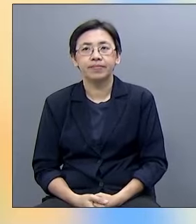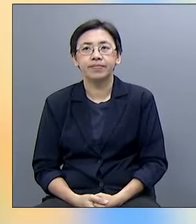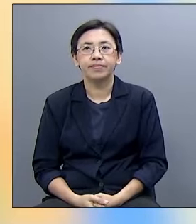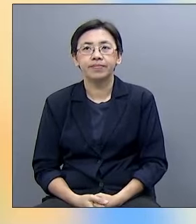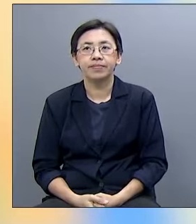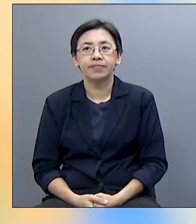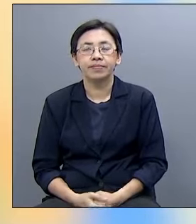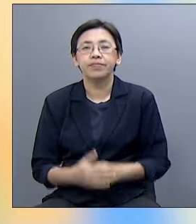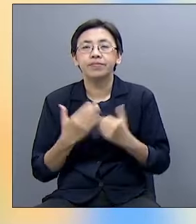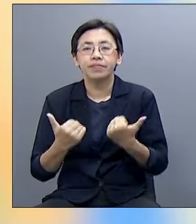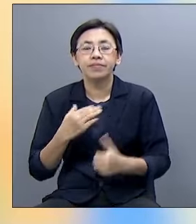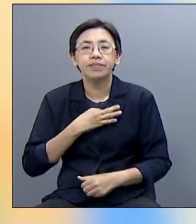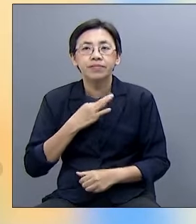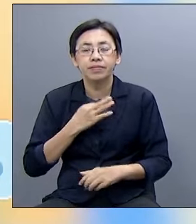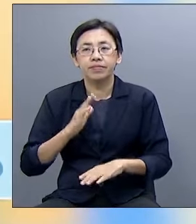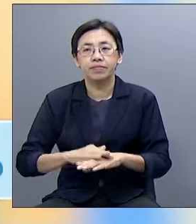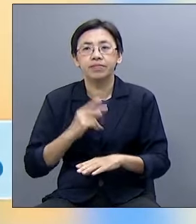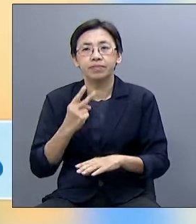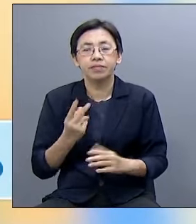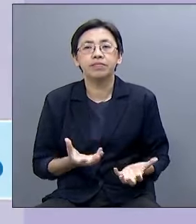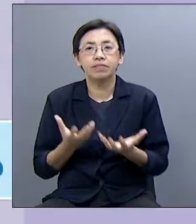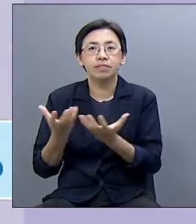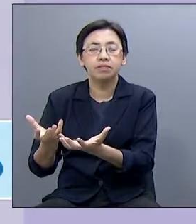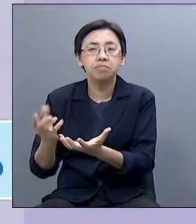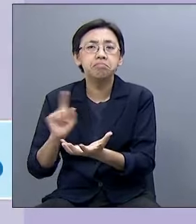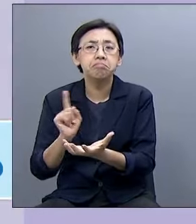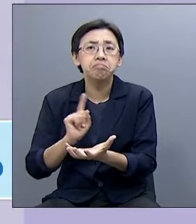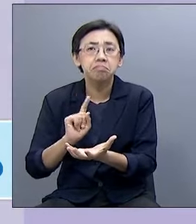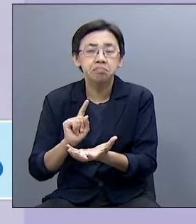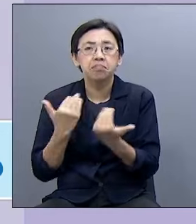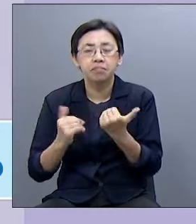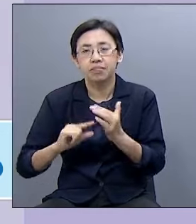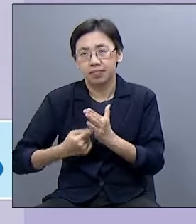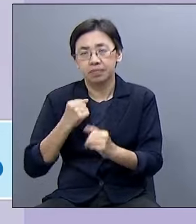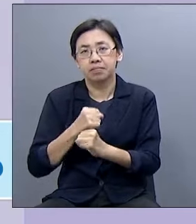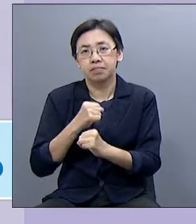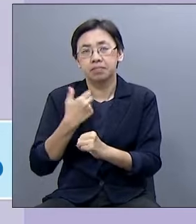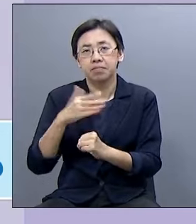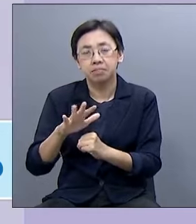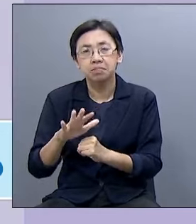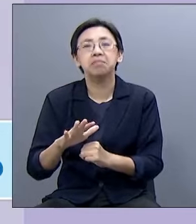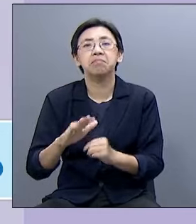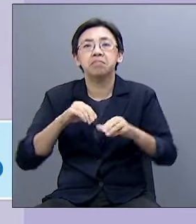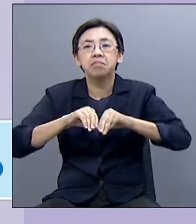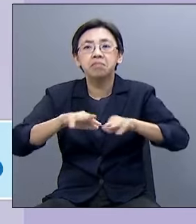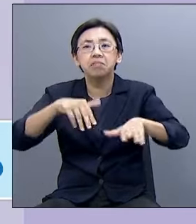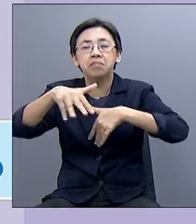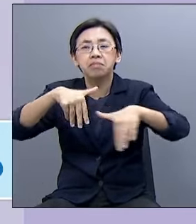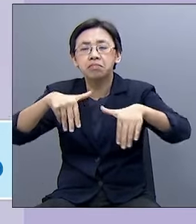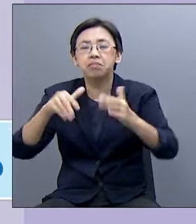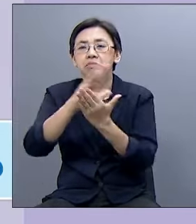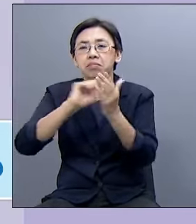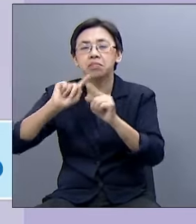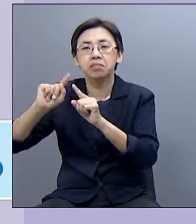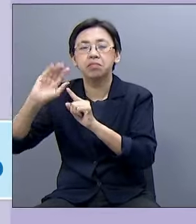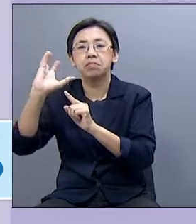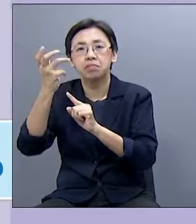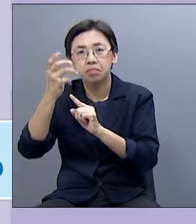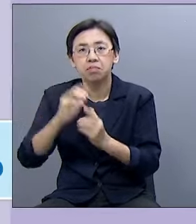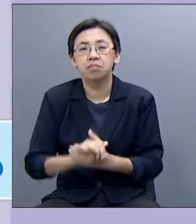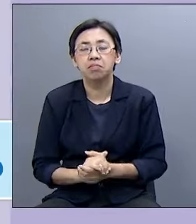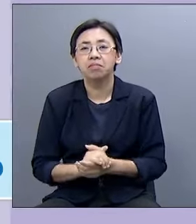นด์ส่งต่อเสื้อผ้ามือสองเนี่ยคุณผู้ชมมันกำลังเริ่มมาแล้วได้รับความนิยมไปทั่วโลกจริงๆนะคะคุณผู้ชมร่วมงาน Open